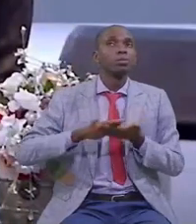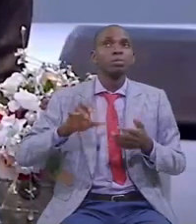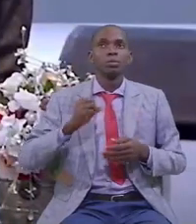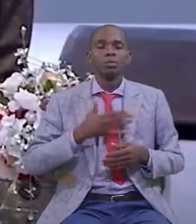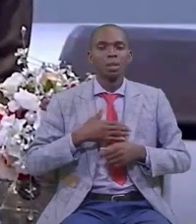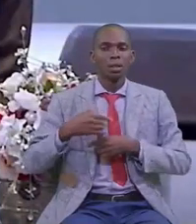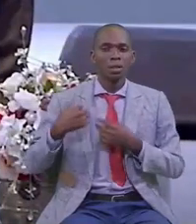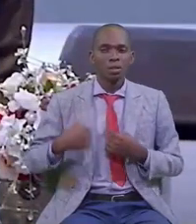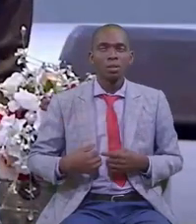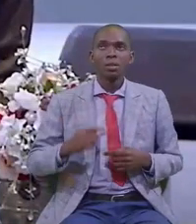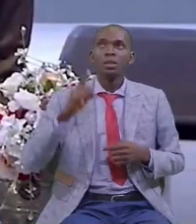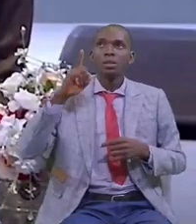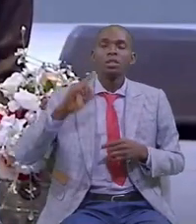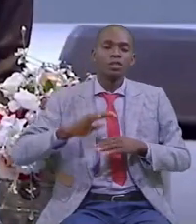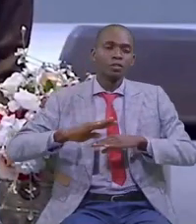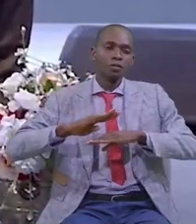Cela remplit mon cœur.